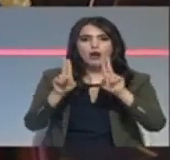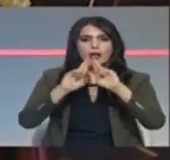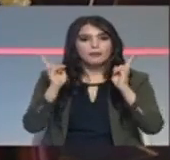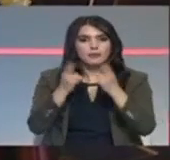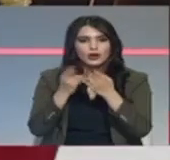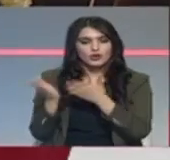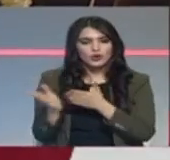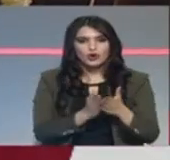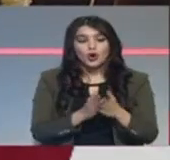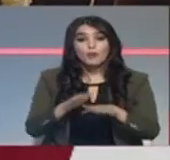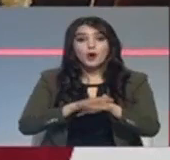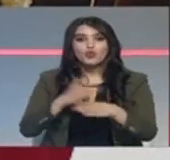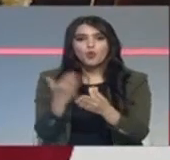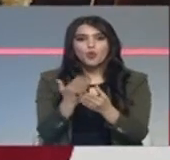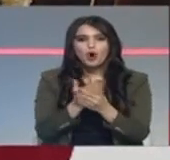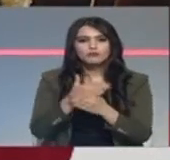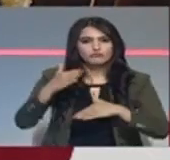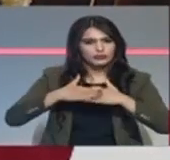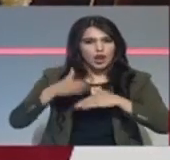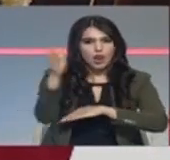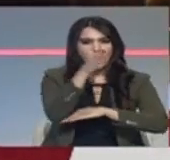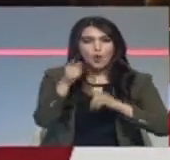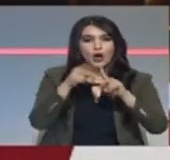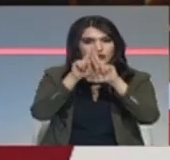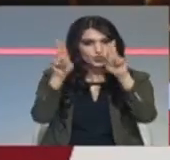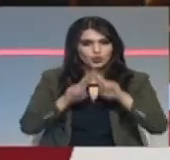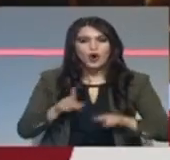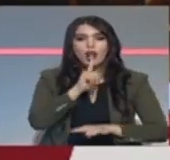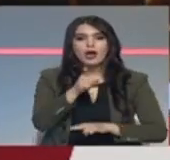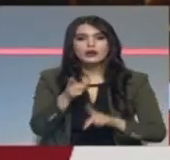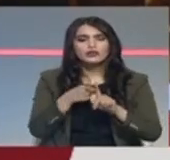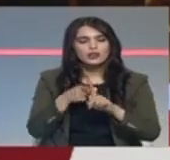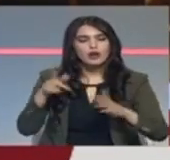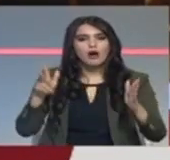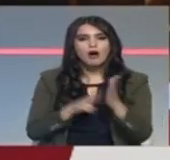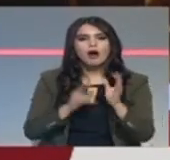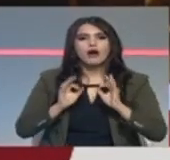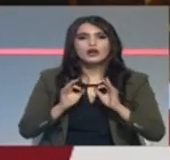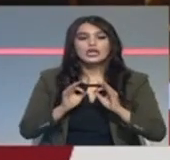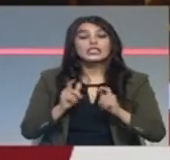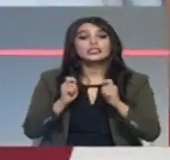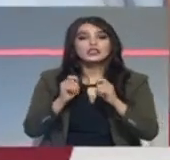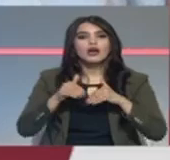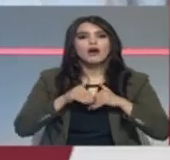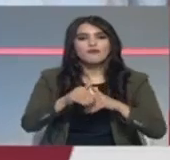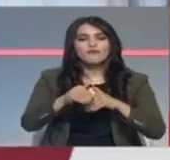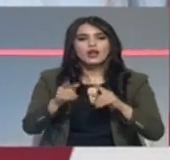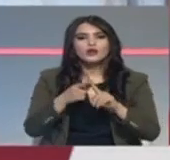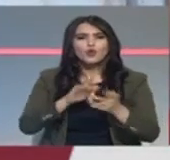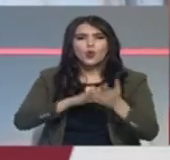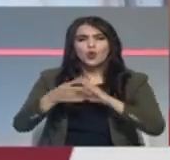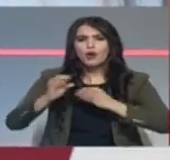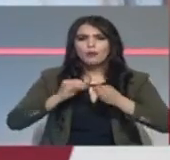وبخصوص الملفات الاقليميه والدوليه تم التاكيد على ثوابت السياسه الخارجيه التونسيه بشان كافه القضايا